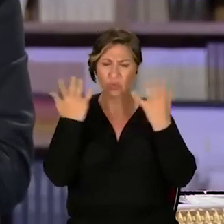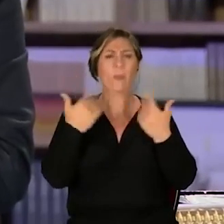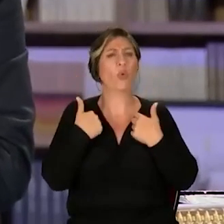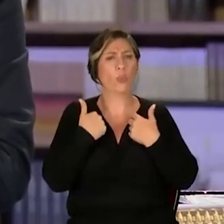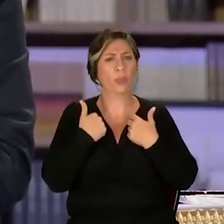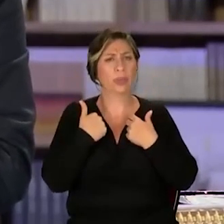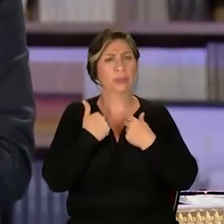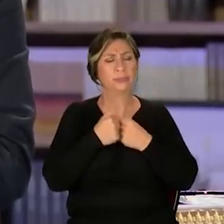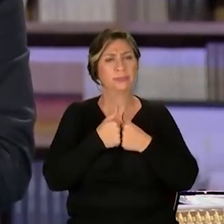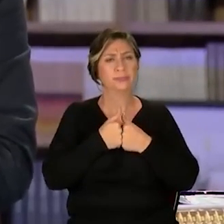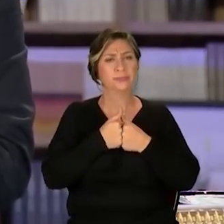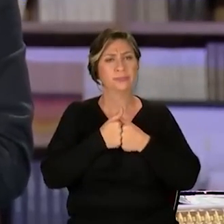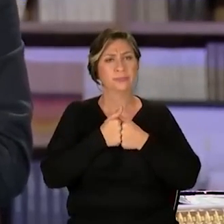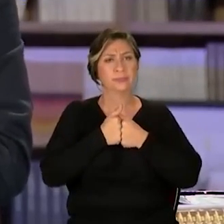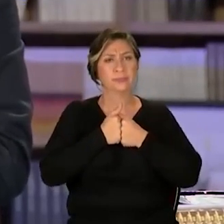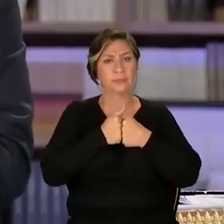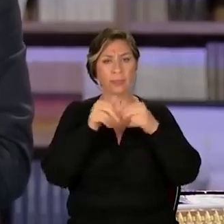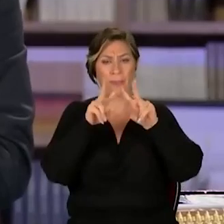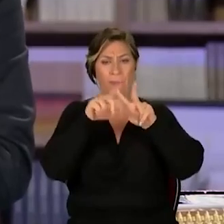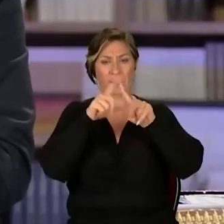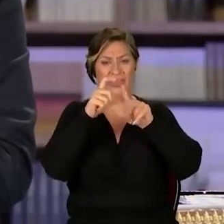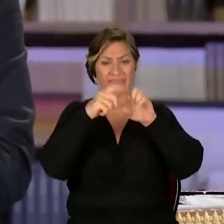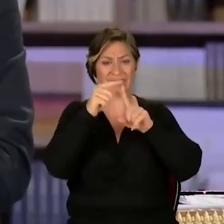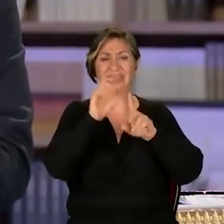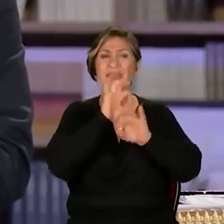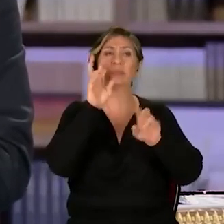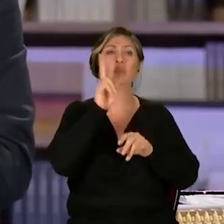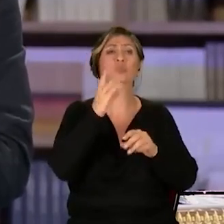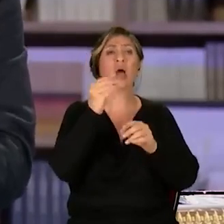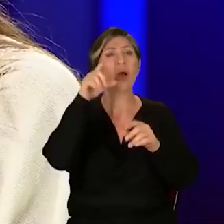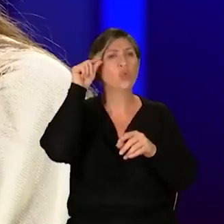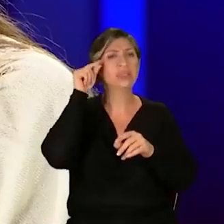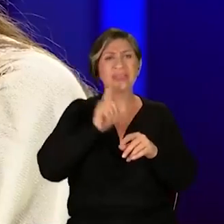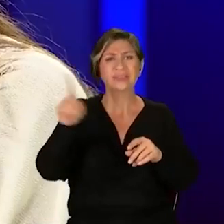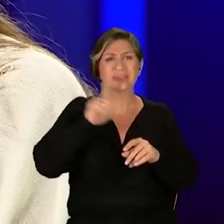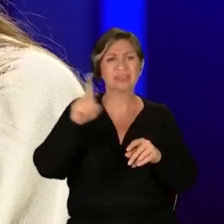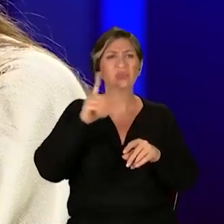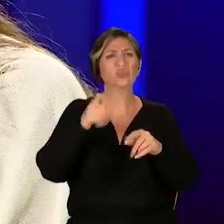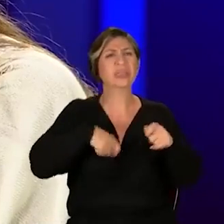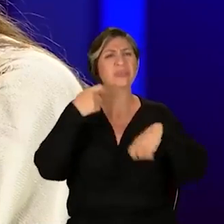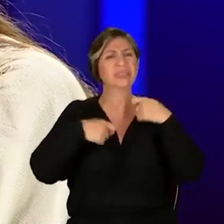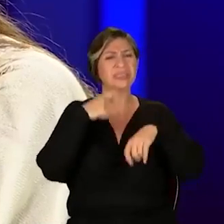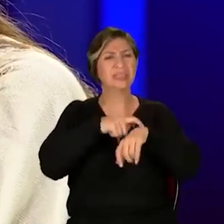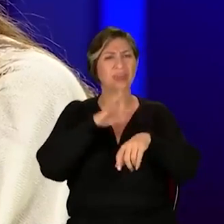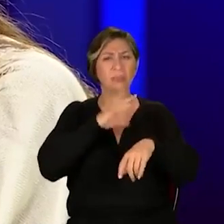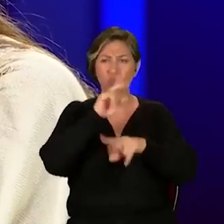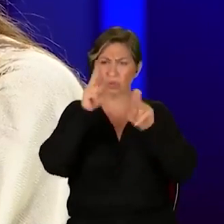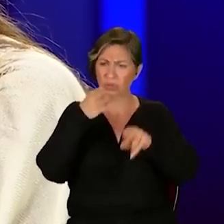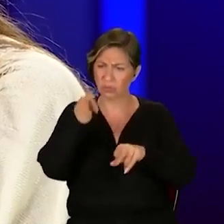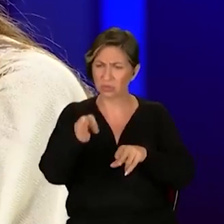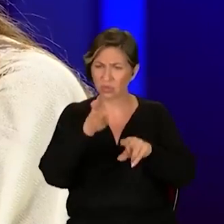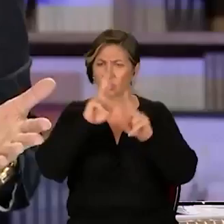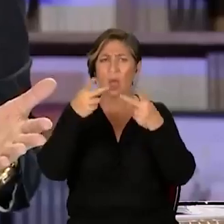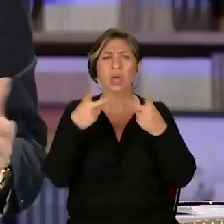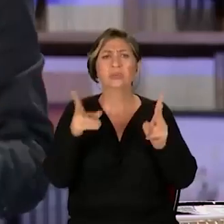Şimdi bu Madrid'i tam olarak bilmiyorum ama Atina'ya çok gidip geldiğim için bunların saçma sapan saatleri var. Mesela bir dükkandan bir şey alacağım, bir türlü